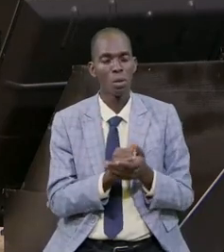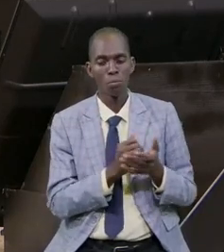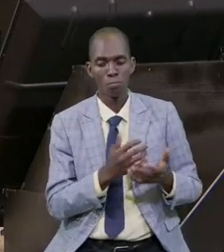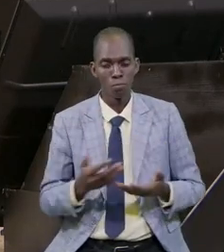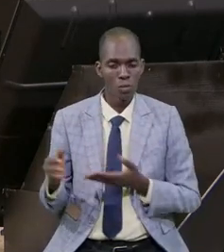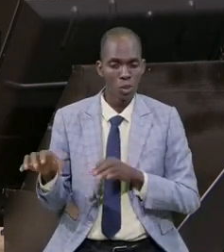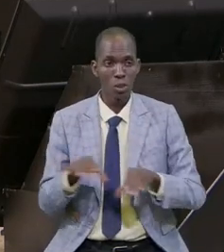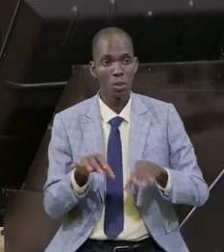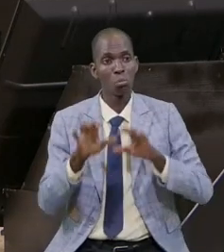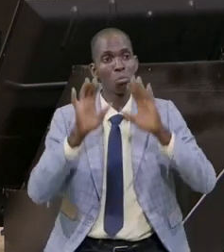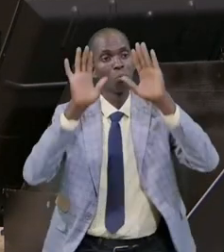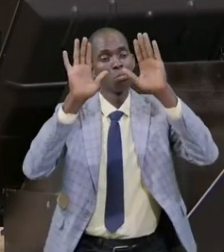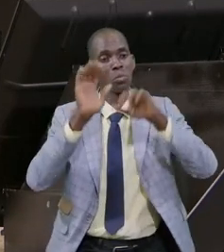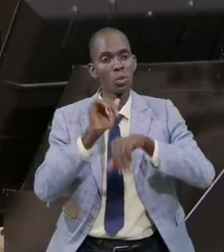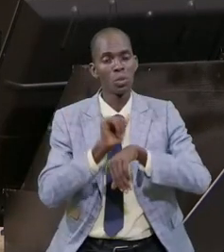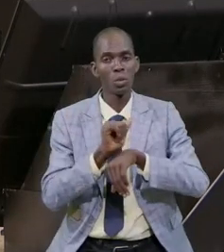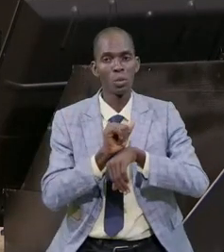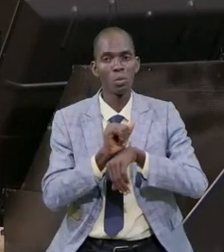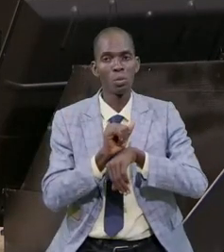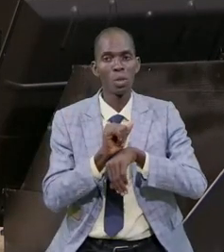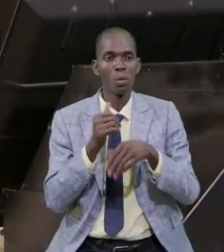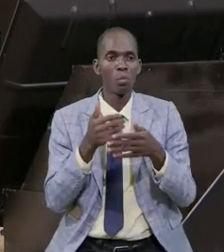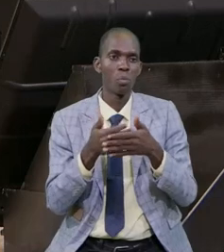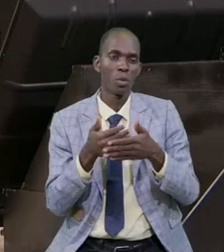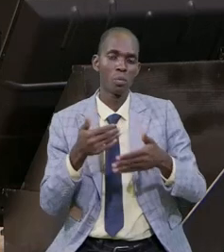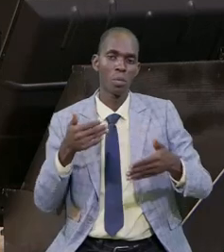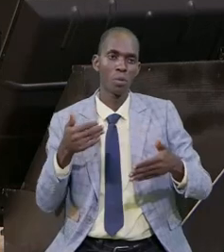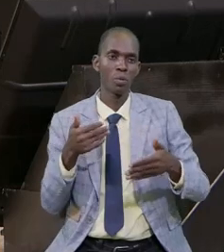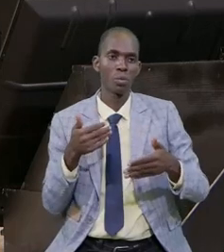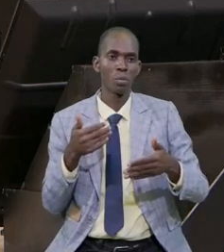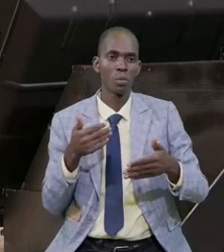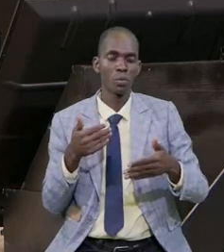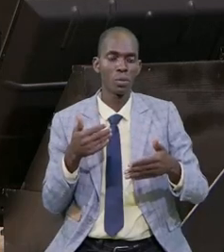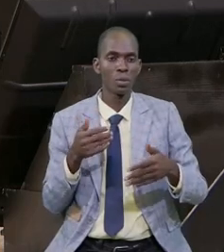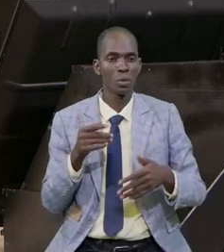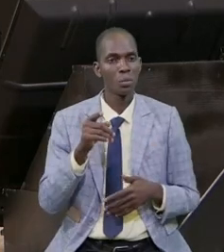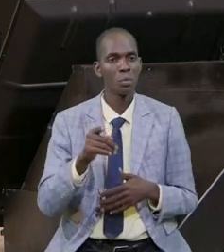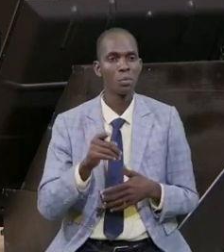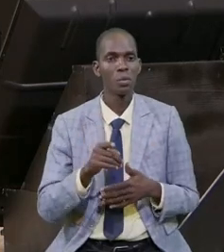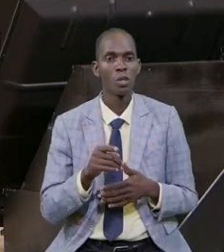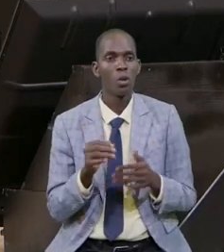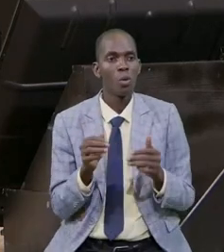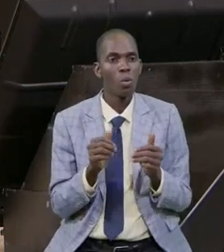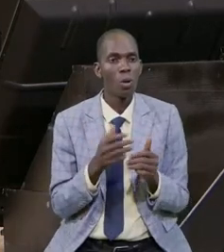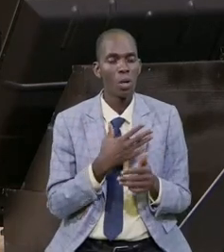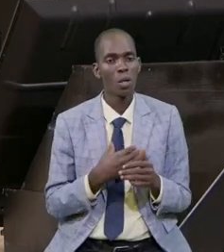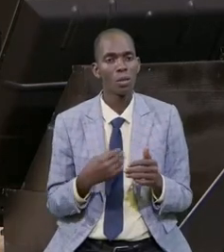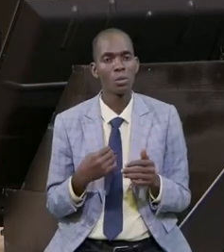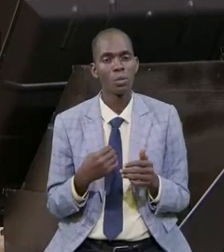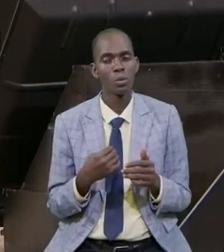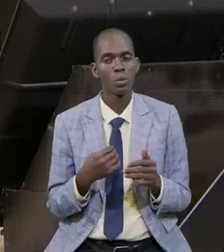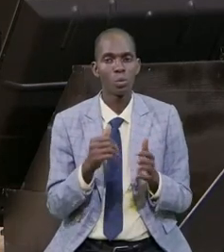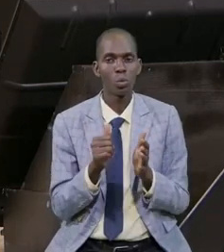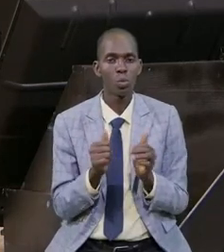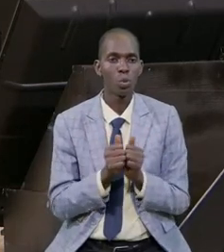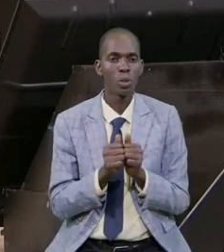qui avait fait devant elle les prodiges